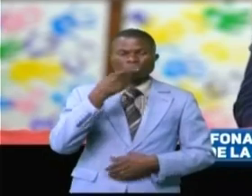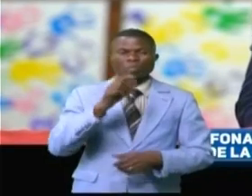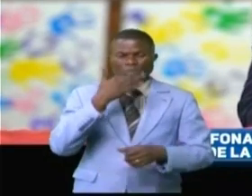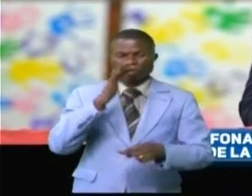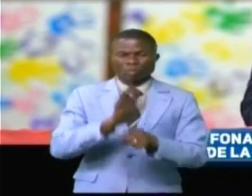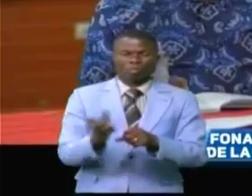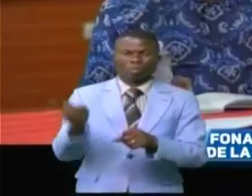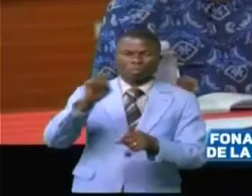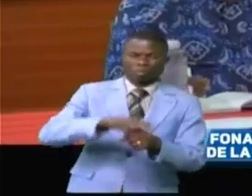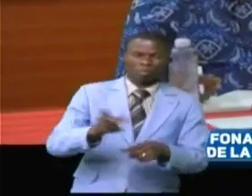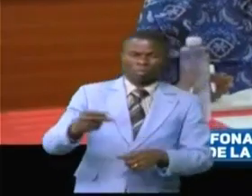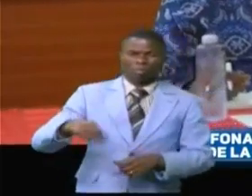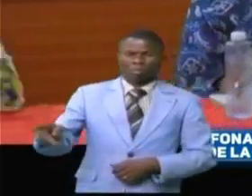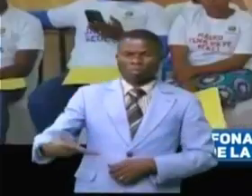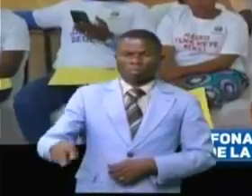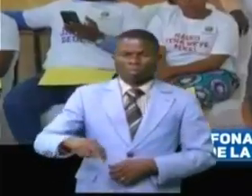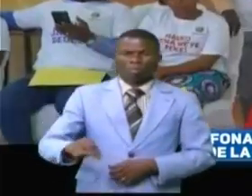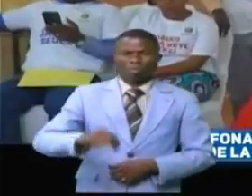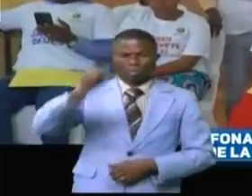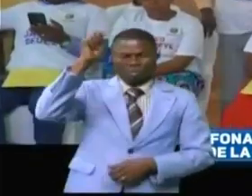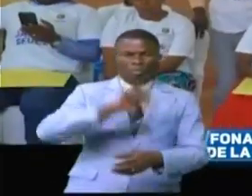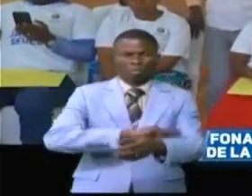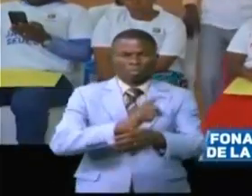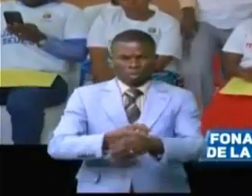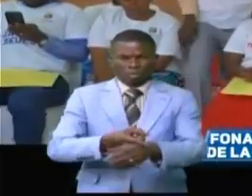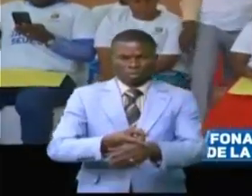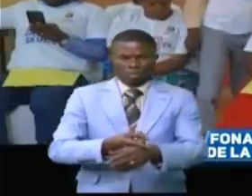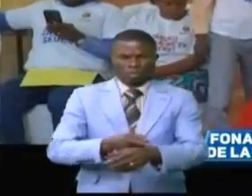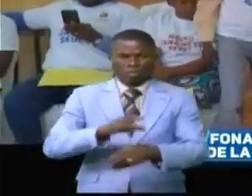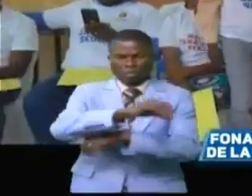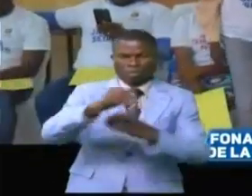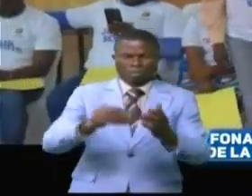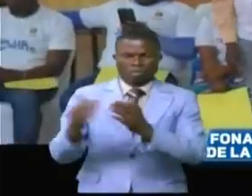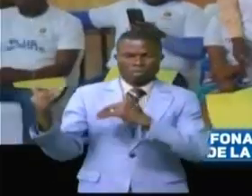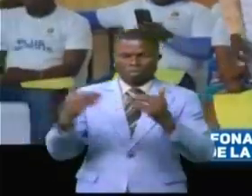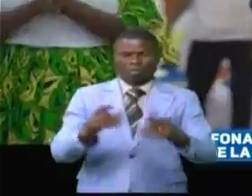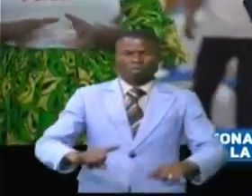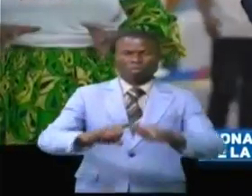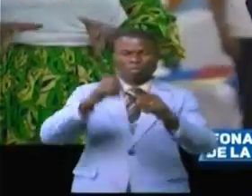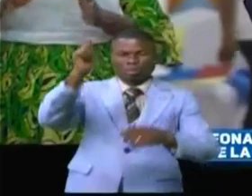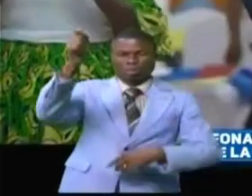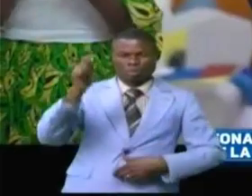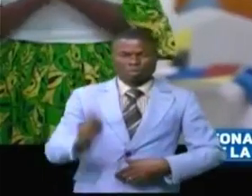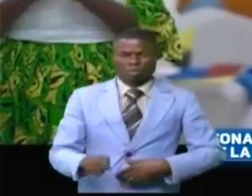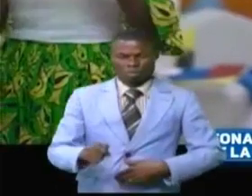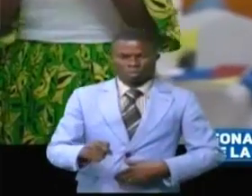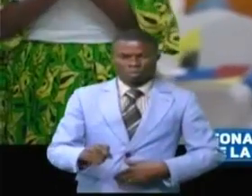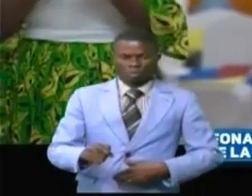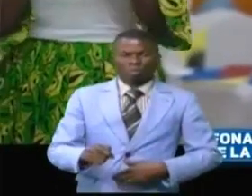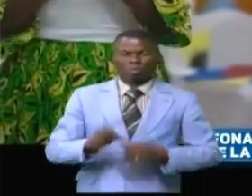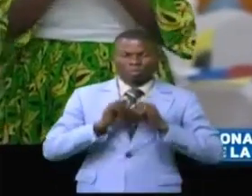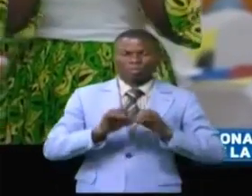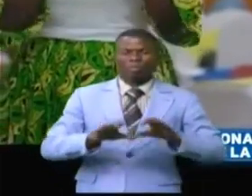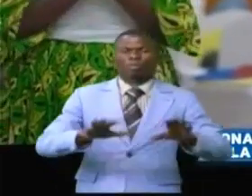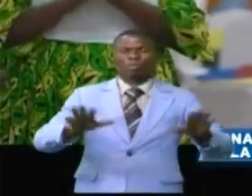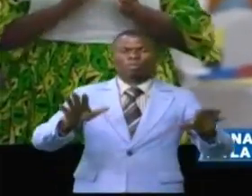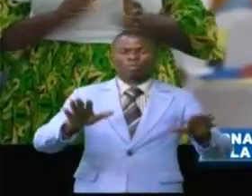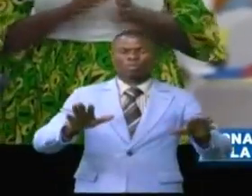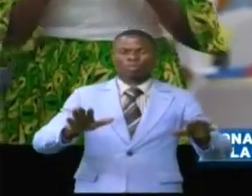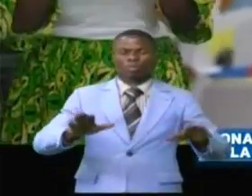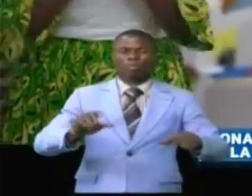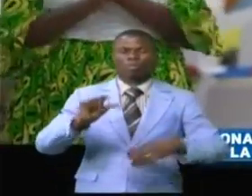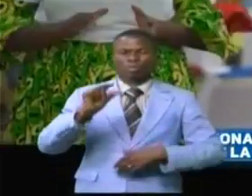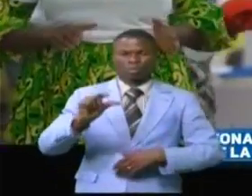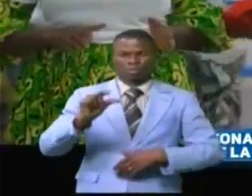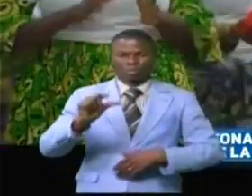victimes de la province du Nord Kivu, épicentre de guerre et des conflits armés, des subventions qui répondront tant soit peu